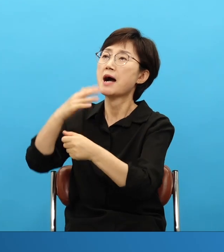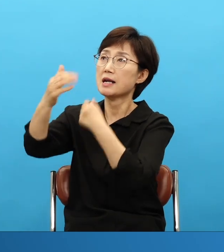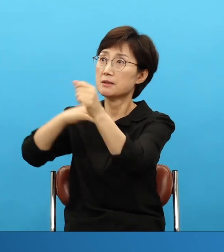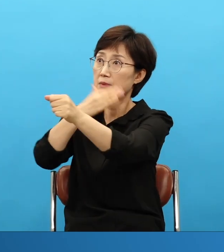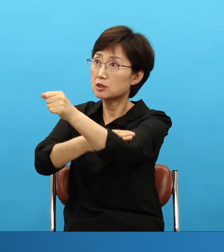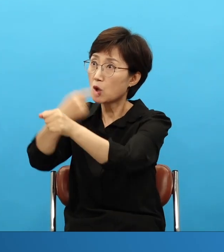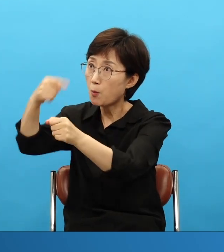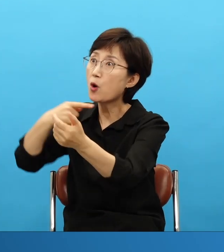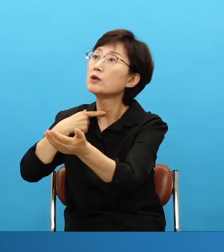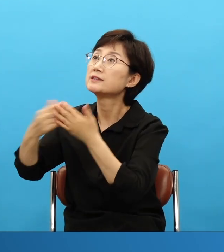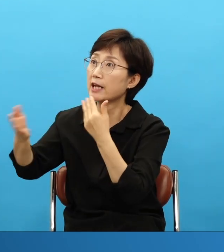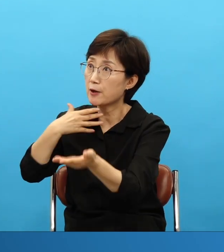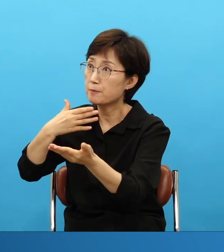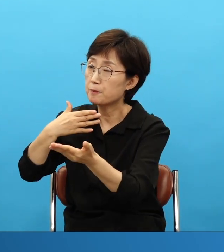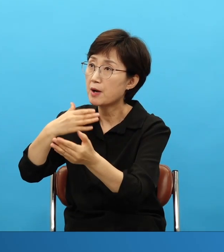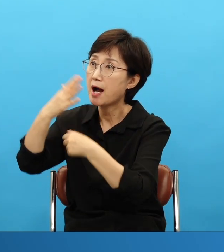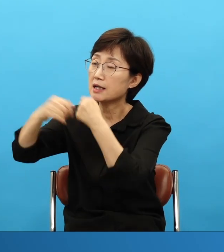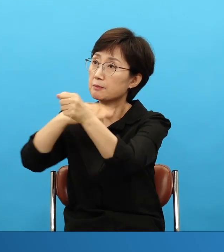도와라